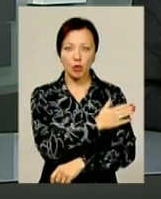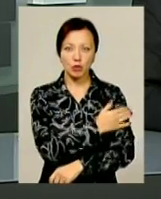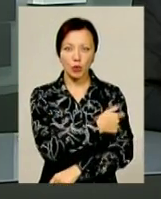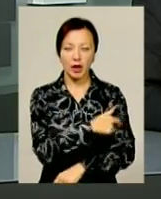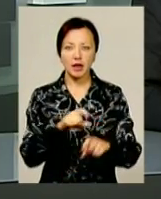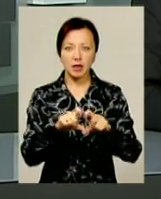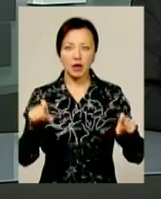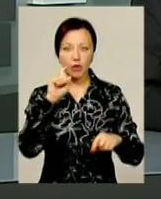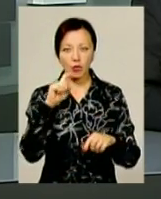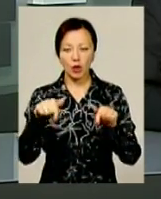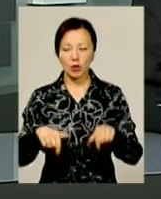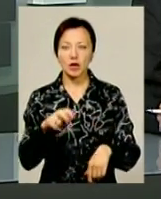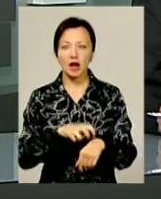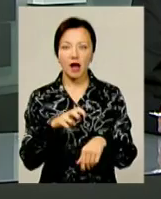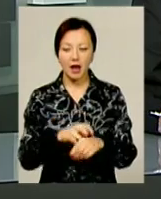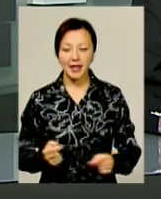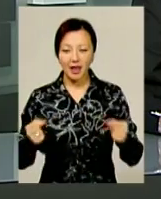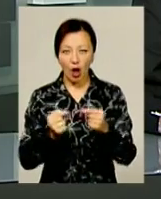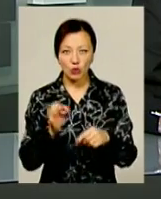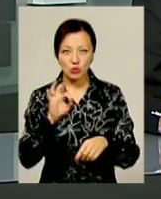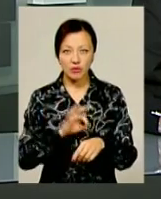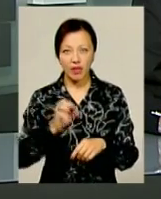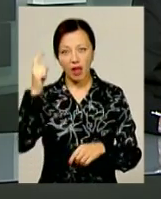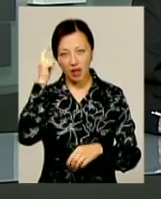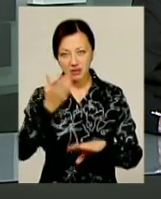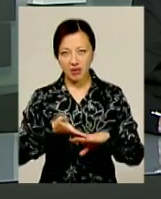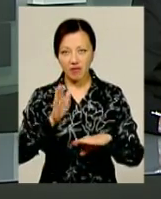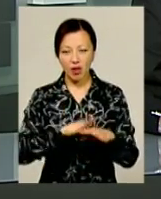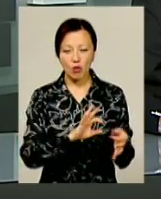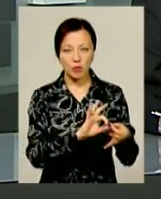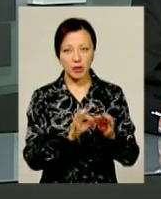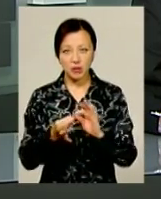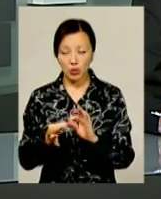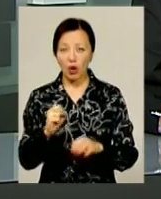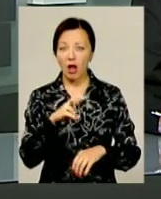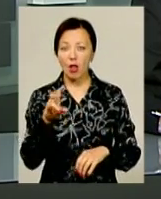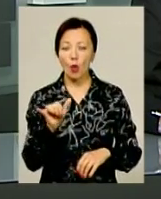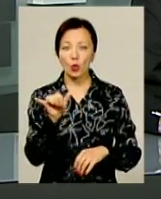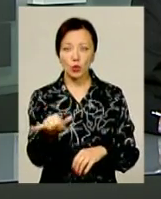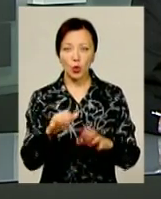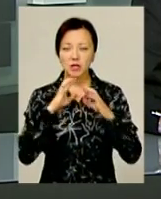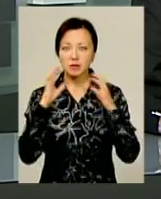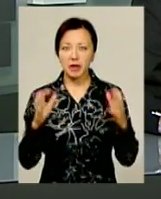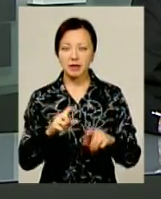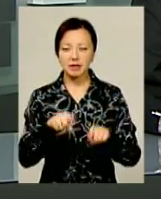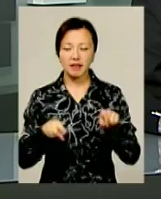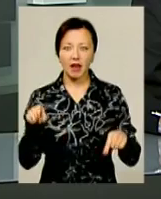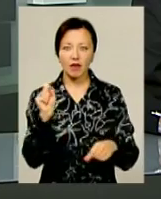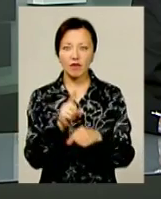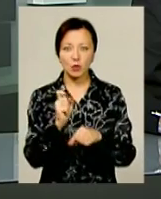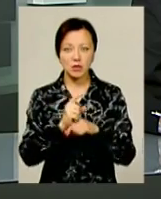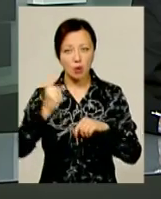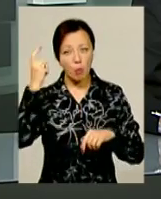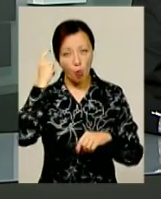клініки в Україну. Лікарі діагностували в Олександра енцефалопатію складної генезу, однак у нього збереглися деякі функції